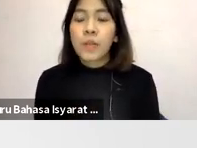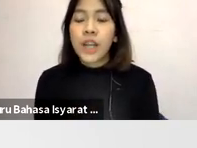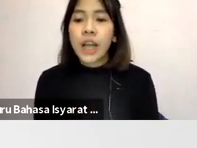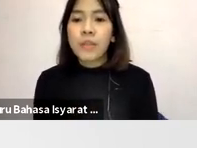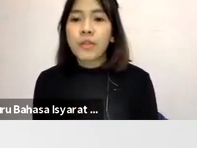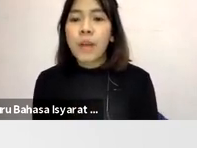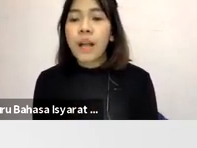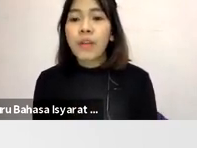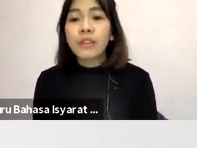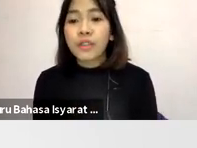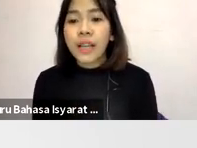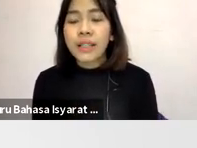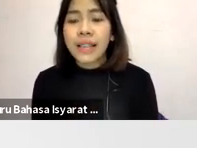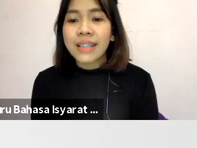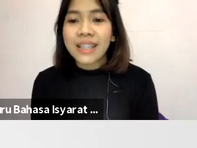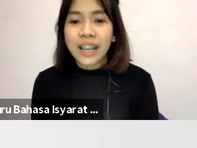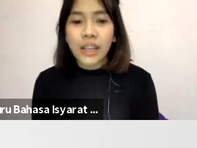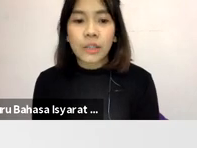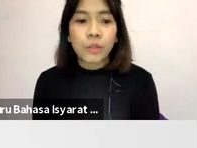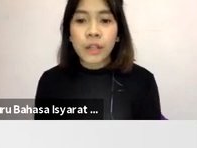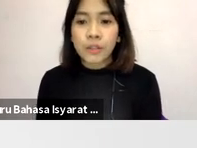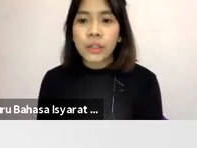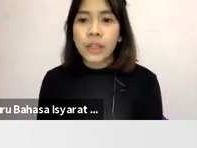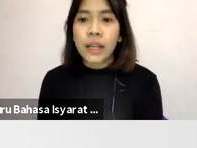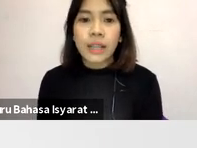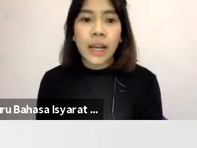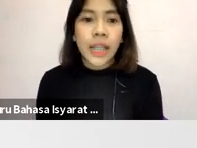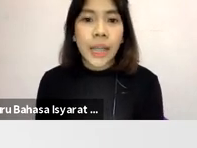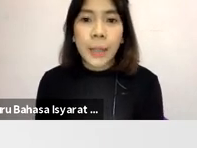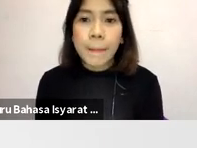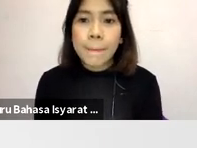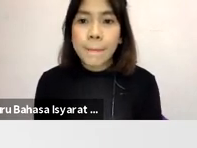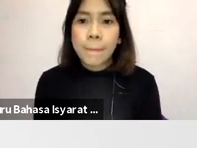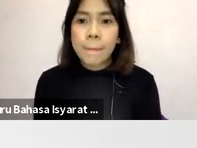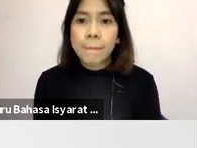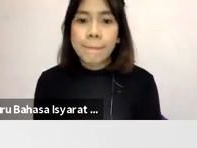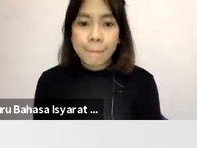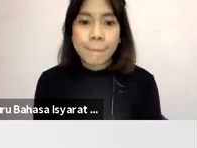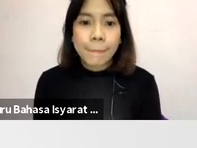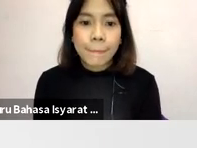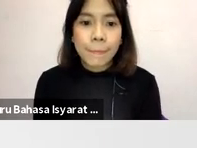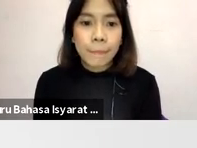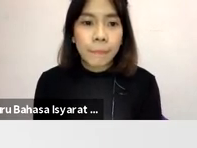gorden kami juga melakukan sosialisasi secara terus-menerus hingga saat ini